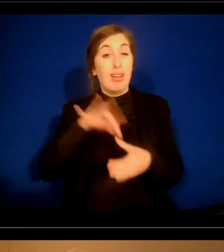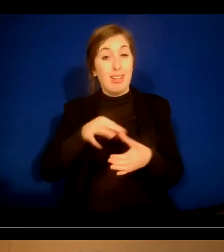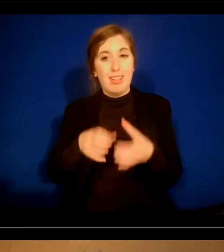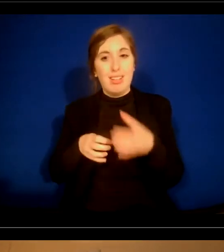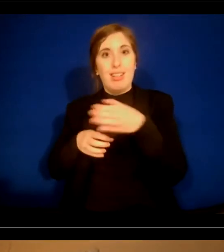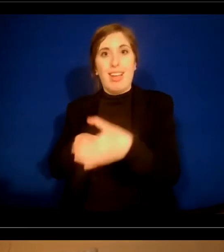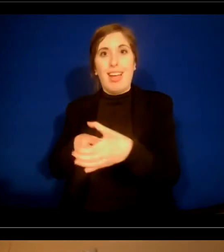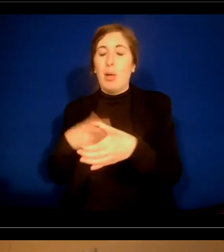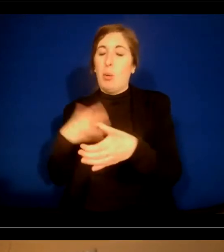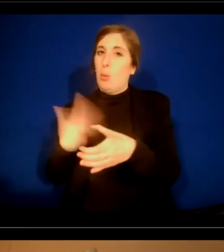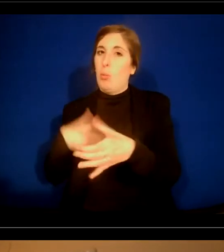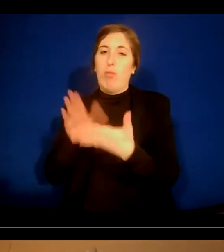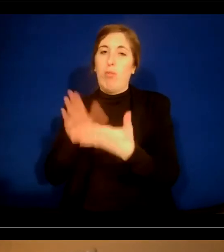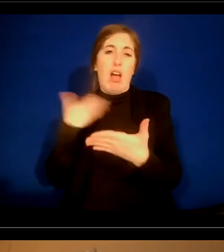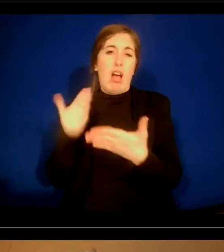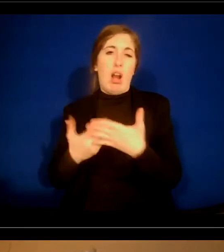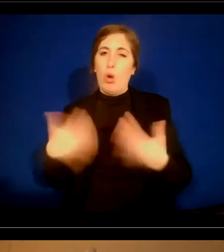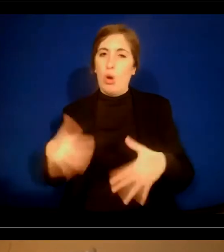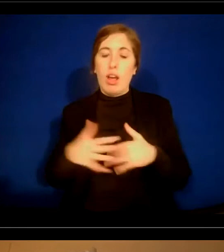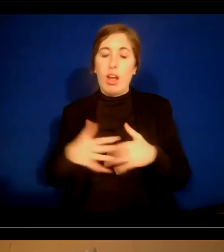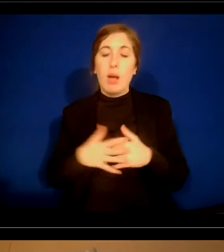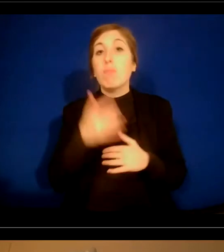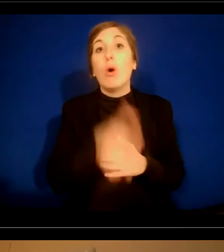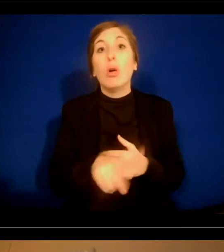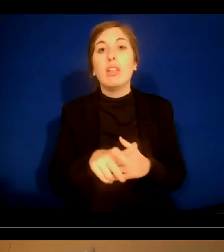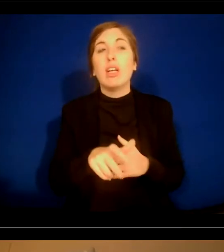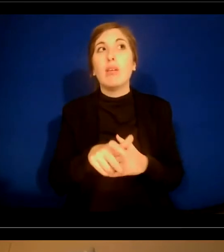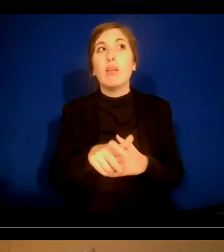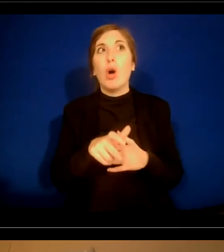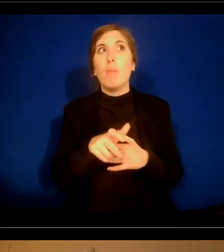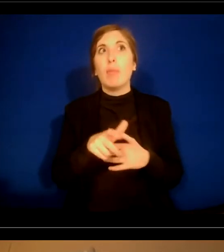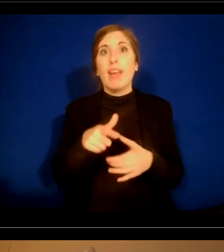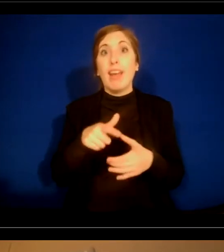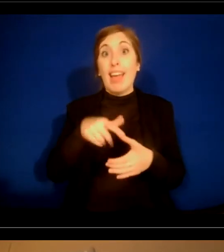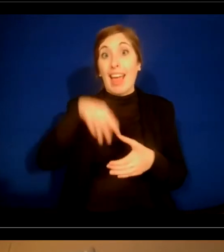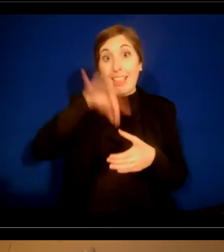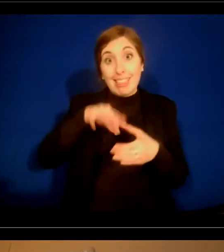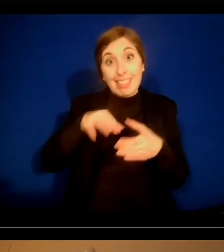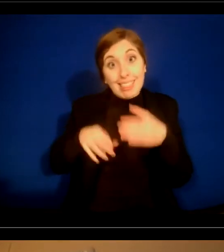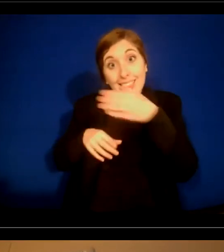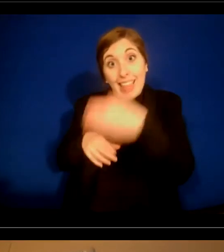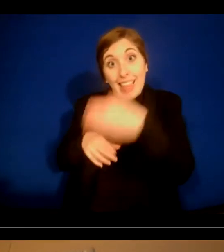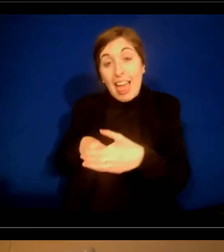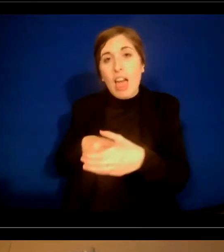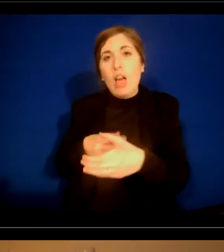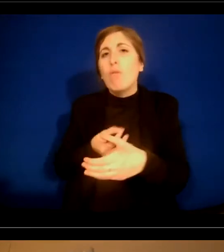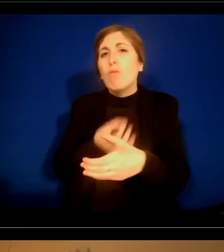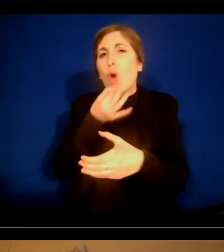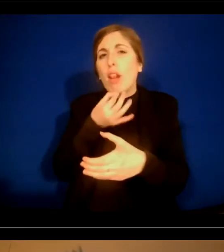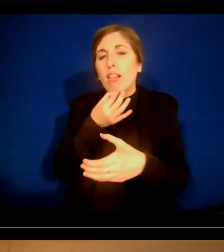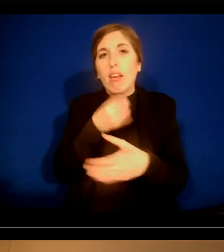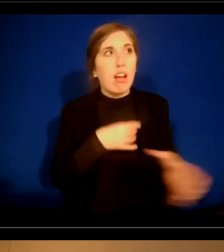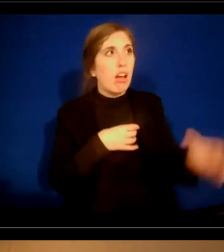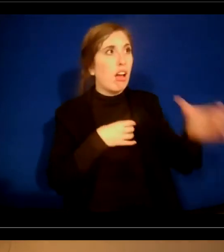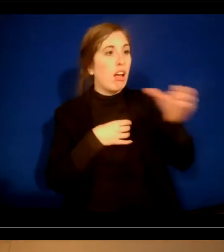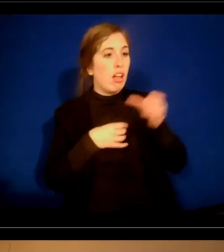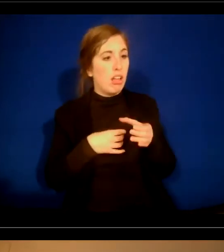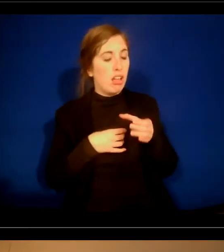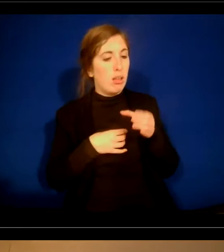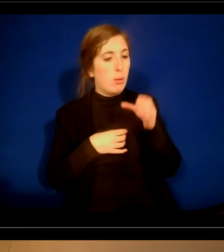poi prendere il tè lì vuol dire fermarti quei 5 minuti mentre bevi il